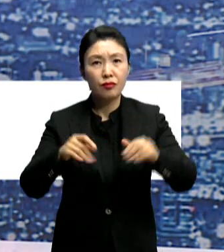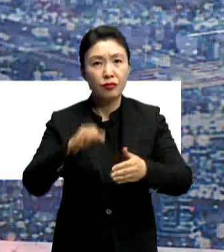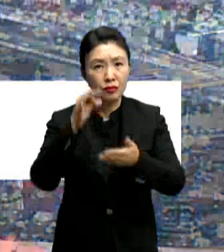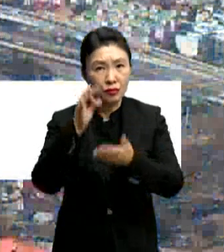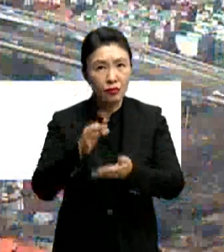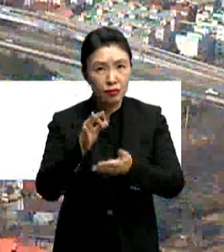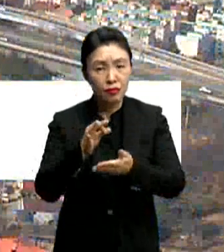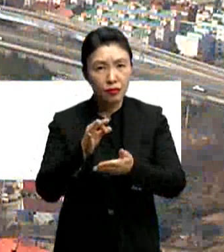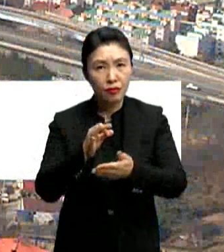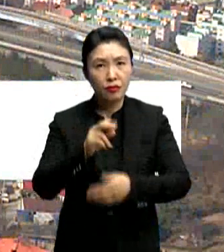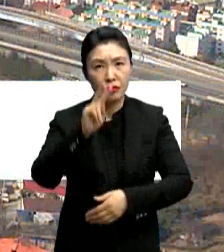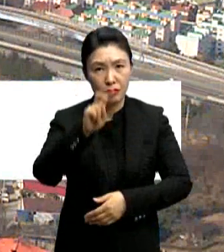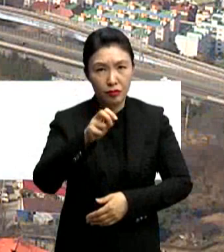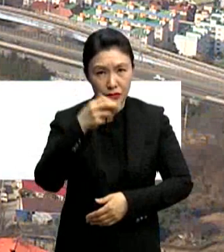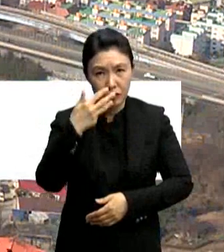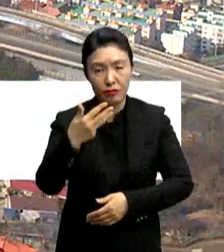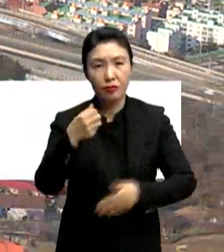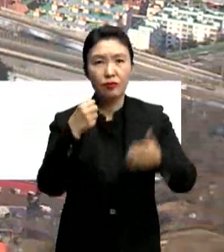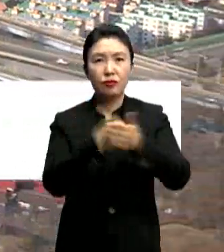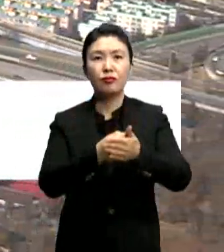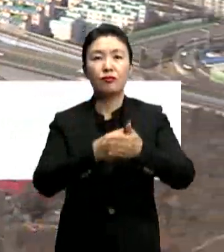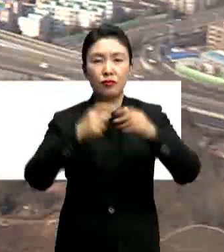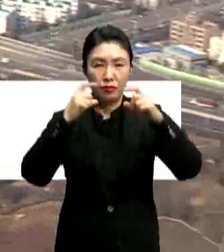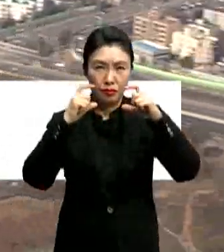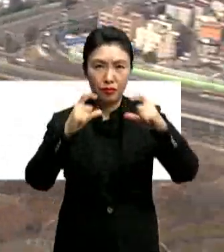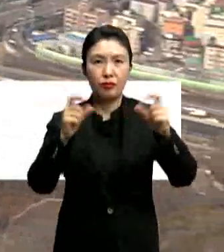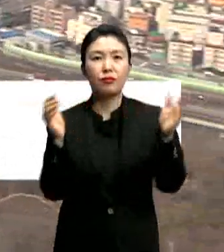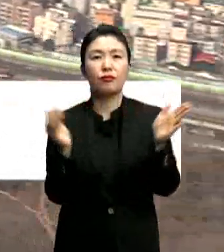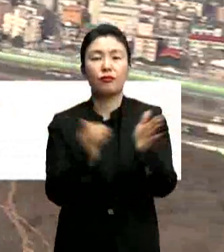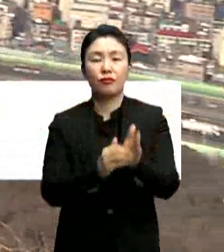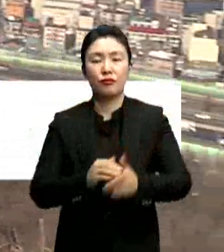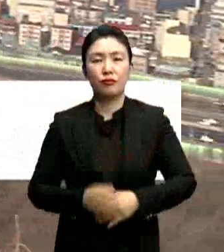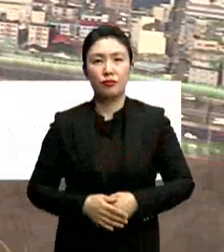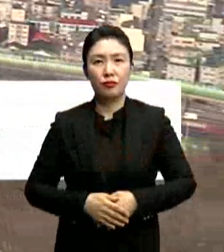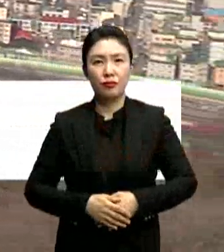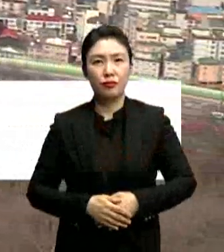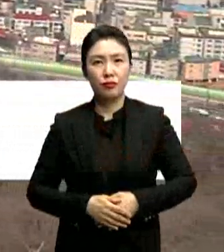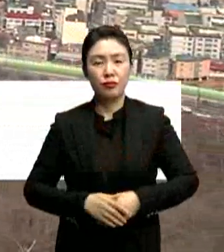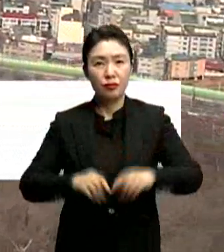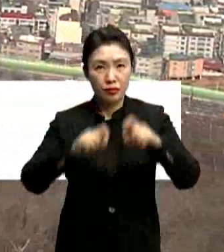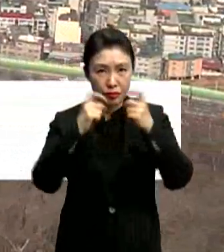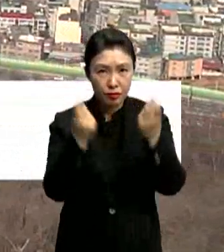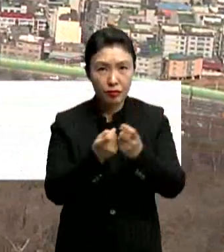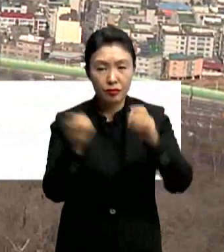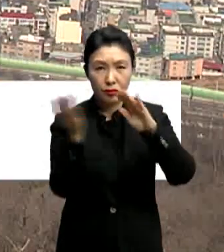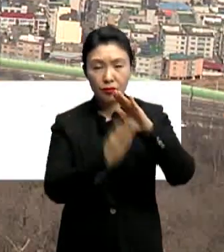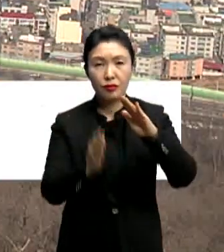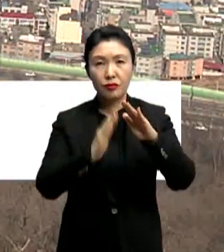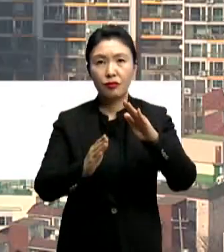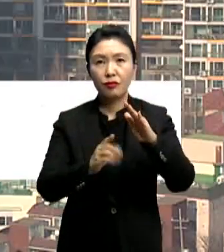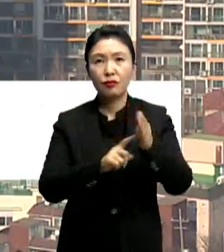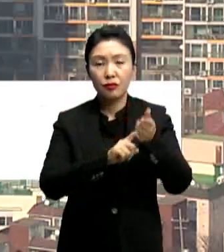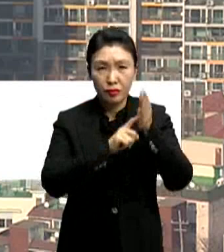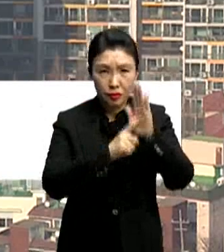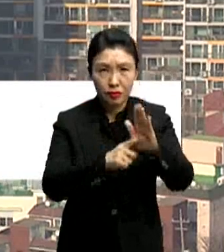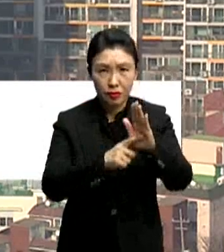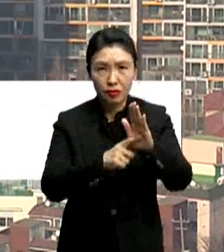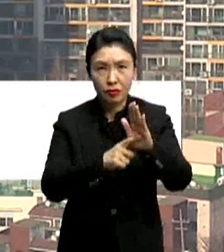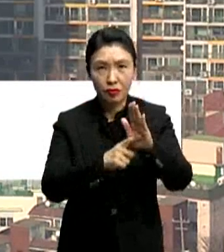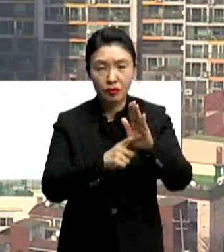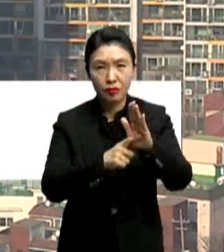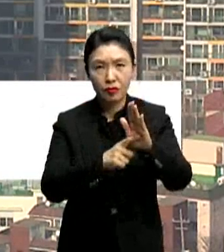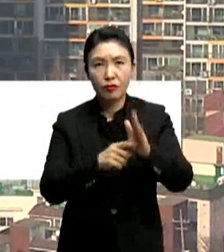28일 결정공시했습니다 올해 인천시 개별공시지가는 전년대비 평균 5.69%